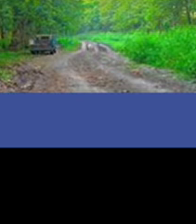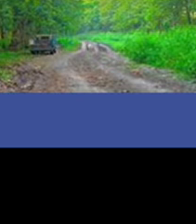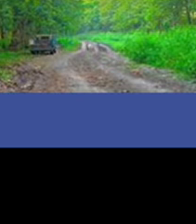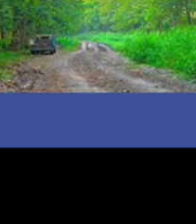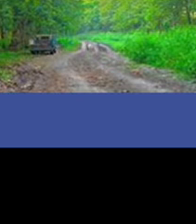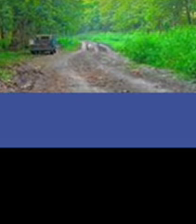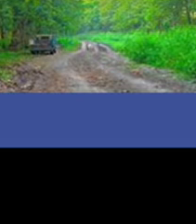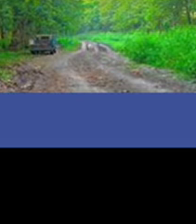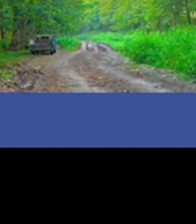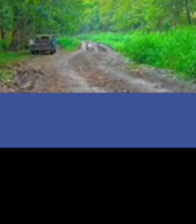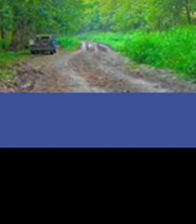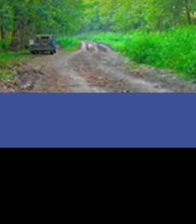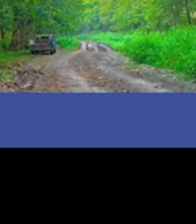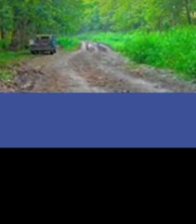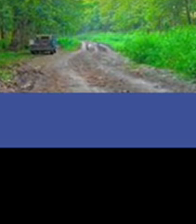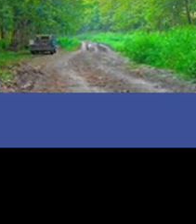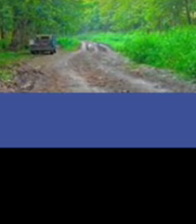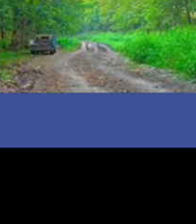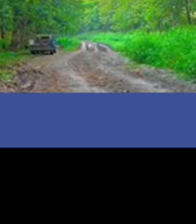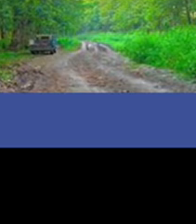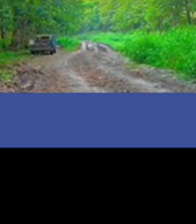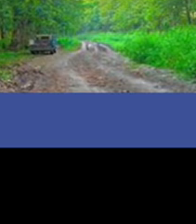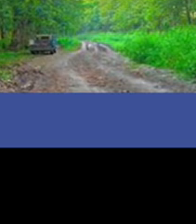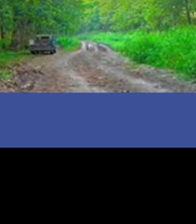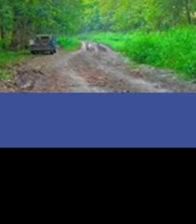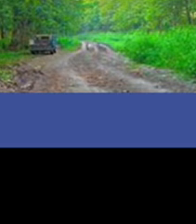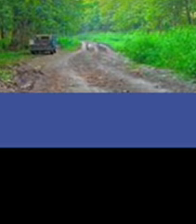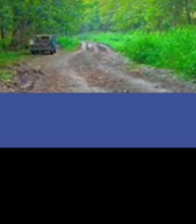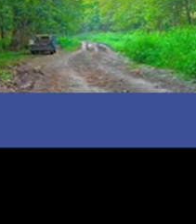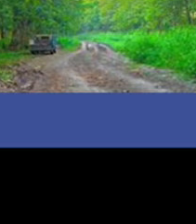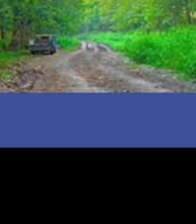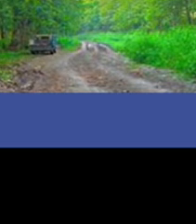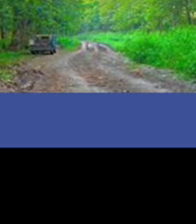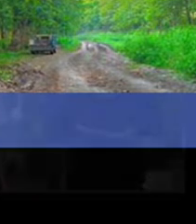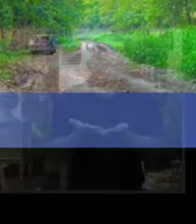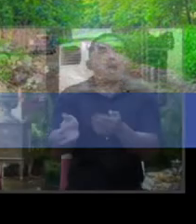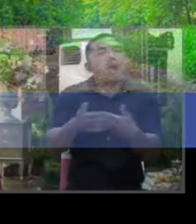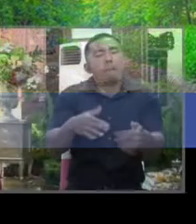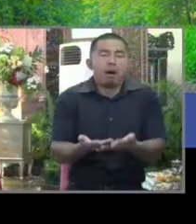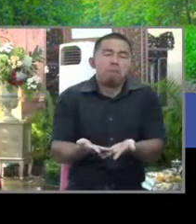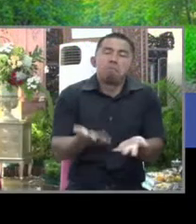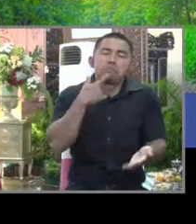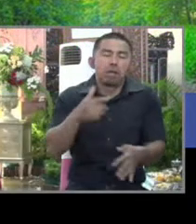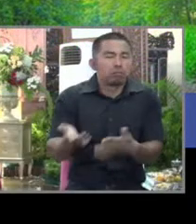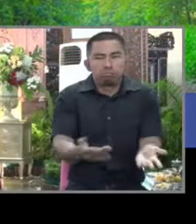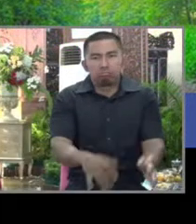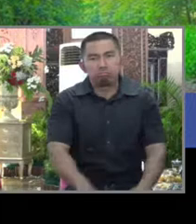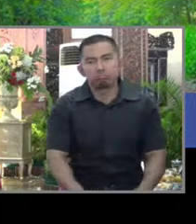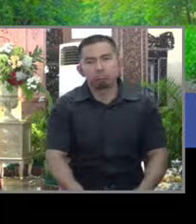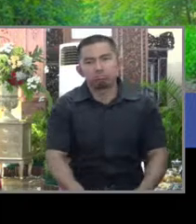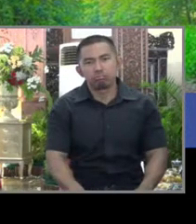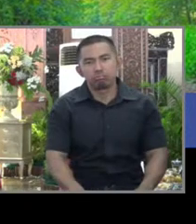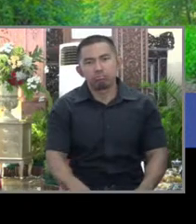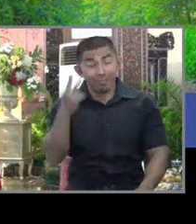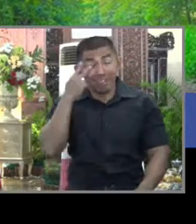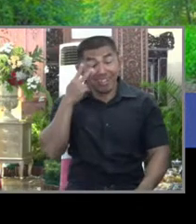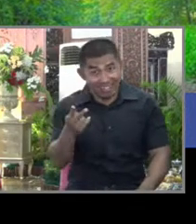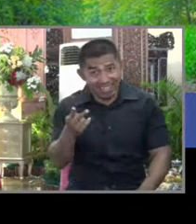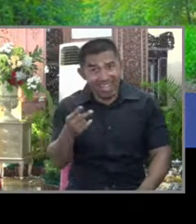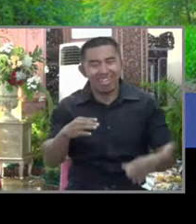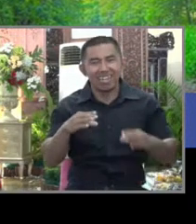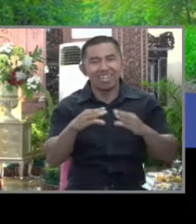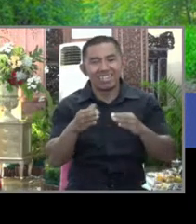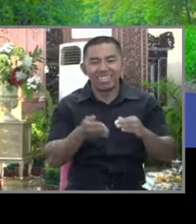ngampuh misuh-misuh tibake jalan desa ya tahu. Ngono ora apa-apa biasa. Makanya ada aplikasi